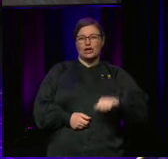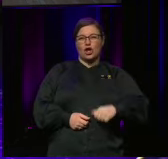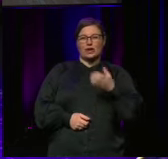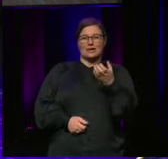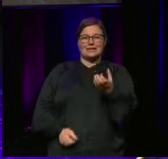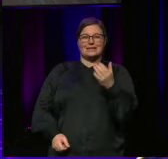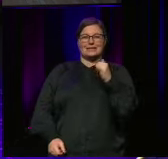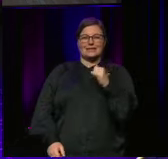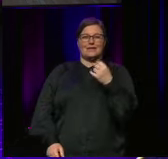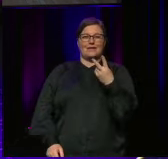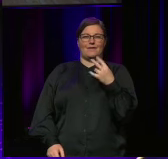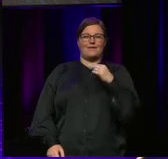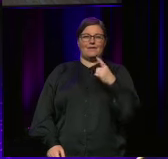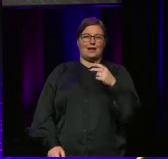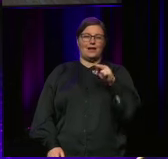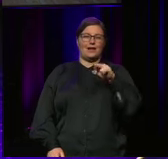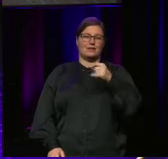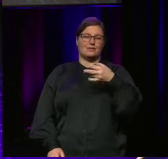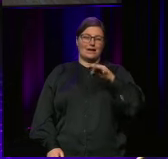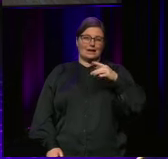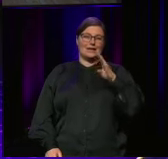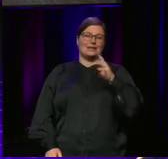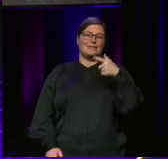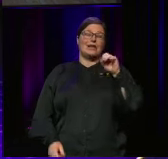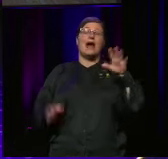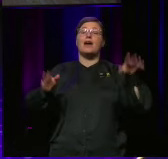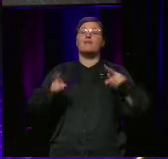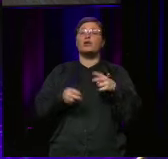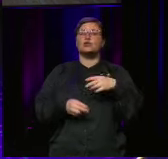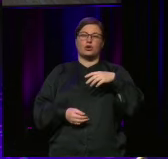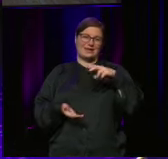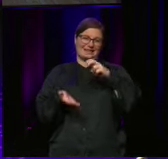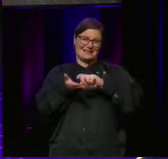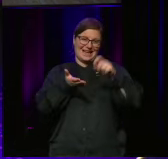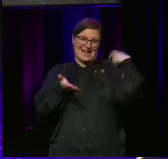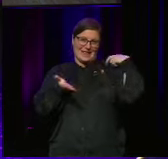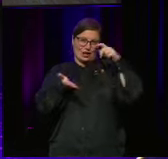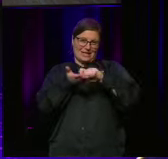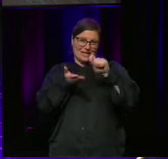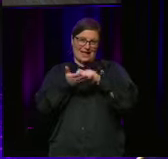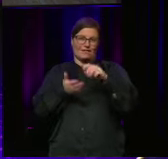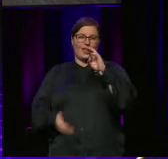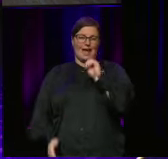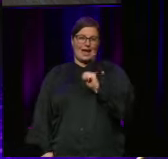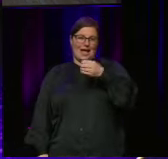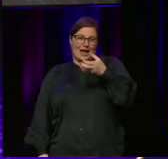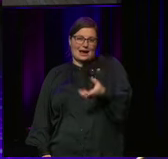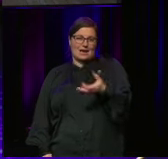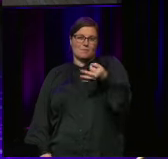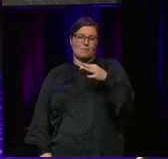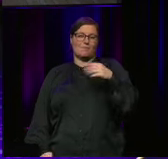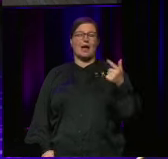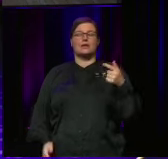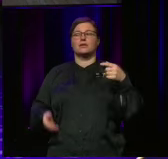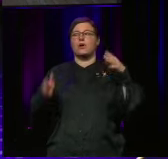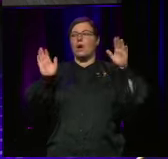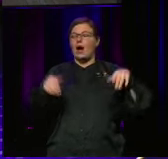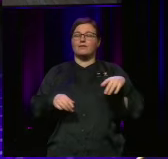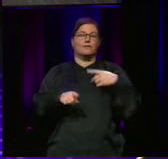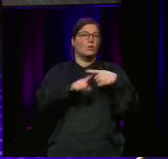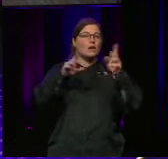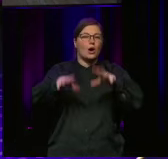Defender och varit generalsekreterare för ECPAT. Och en fantastisk erfarenhet både från FN och olika